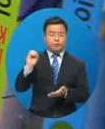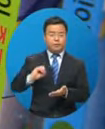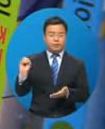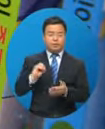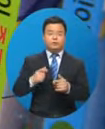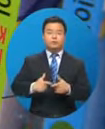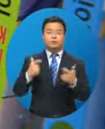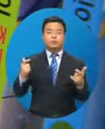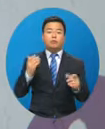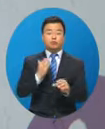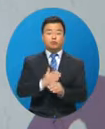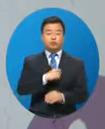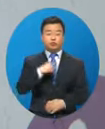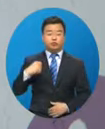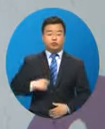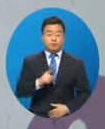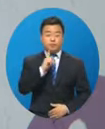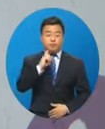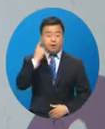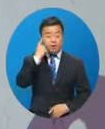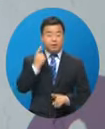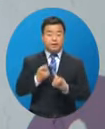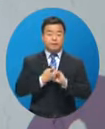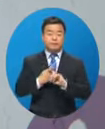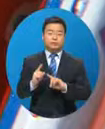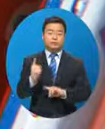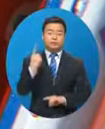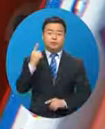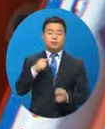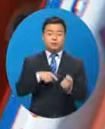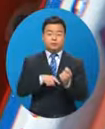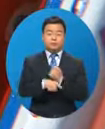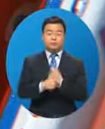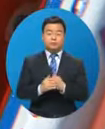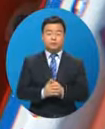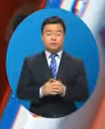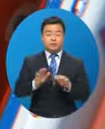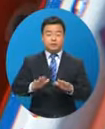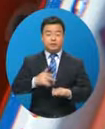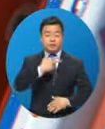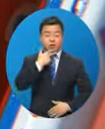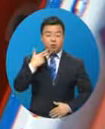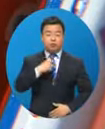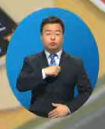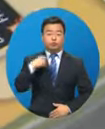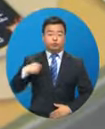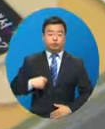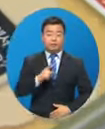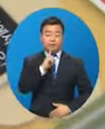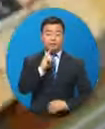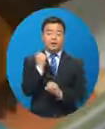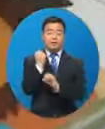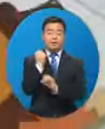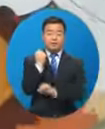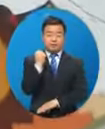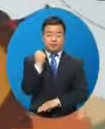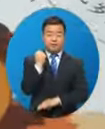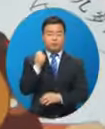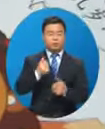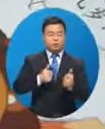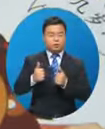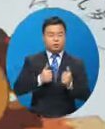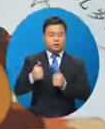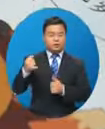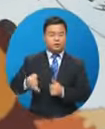대한 관심도 높아졌기 때문입니다. 이제는 영어에 중국어까지 기본으로 해야 경쟁에서 뒤처지지 않는다는